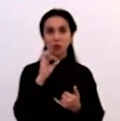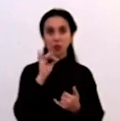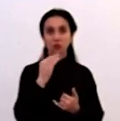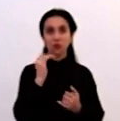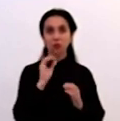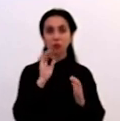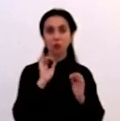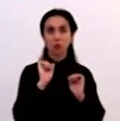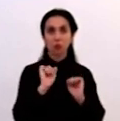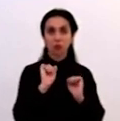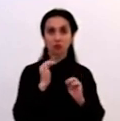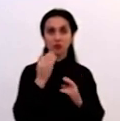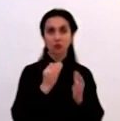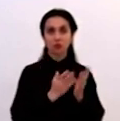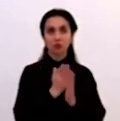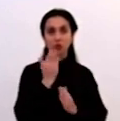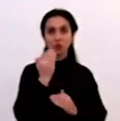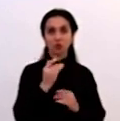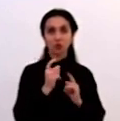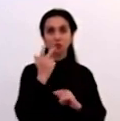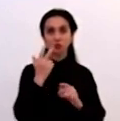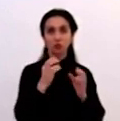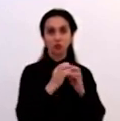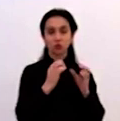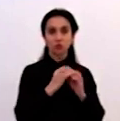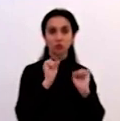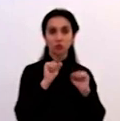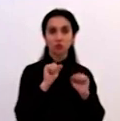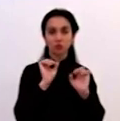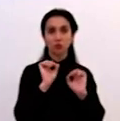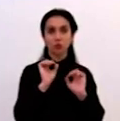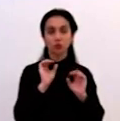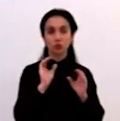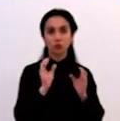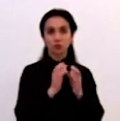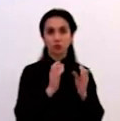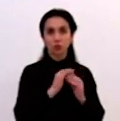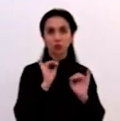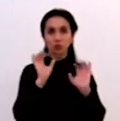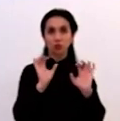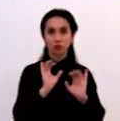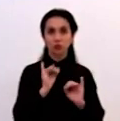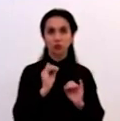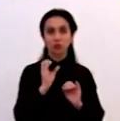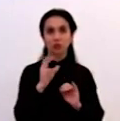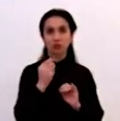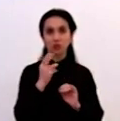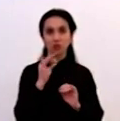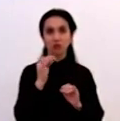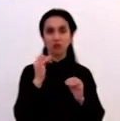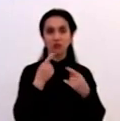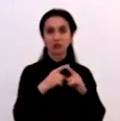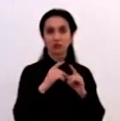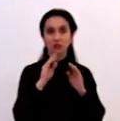Endi esa axborotni muhofaza qilishni tamoyillarni 3 guruhga bo'lish mumkin ekan. Demak, bular huquqiy, tashkiliy va